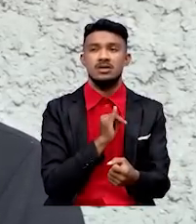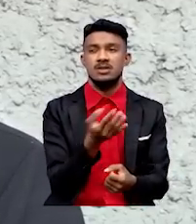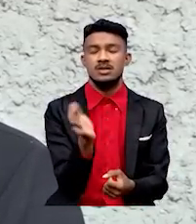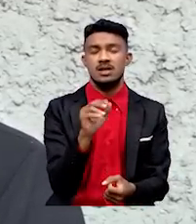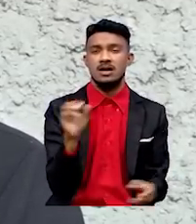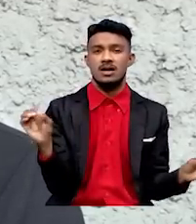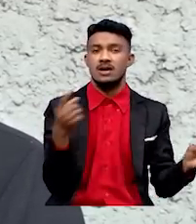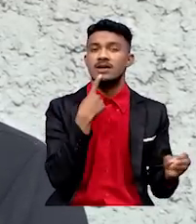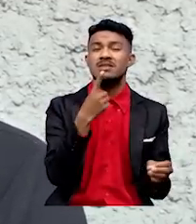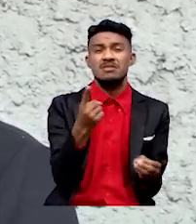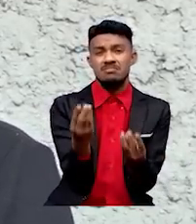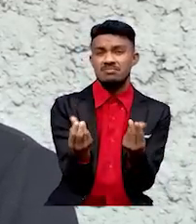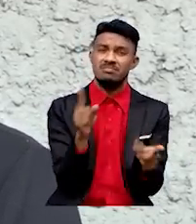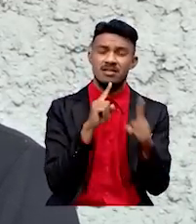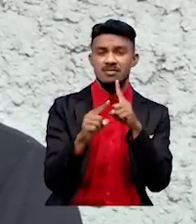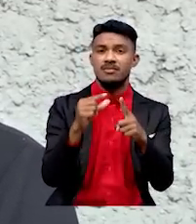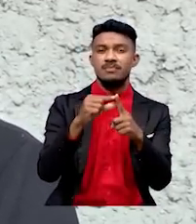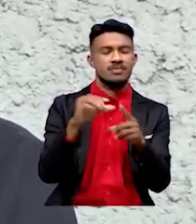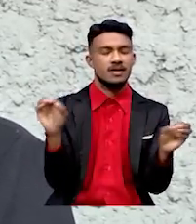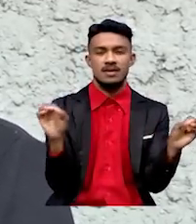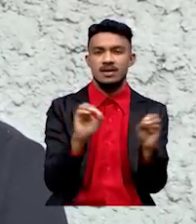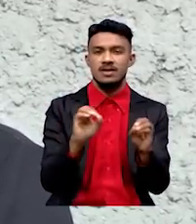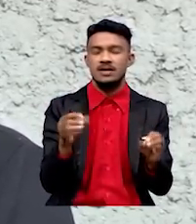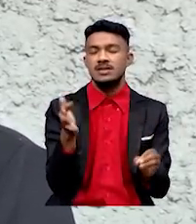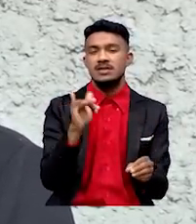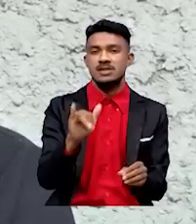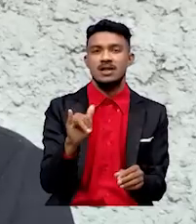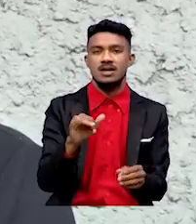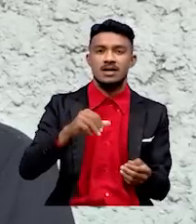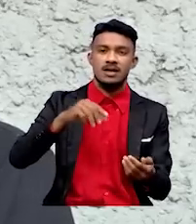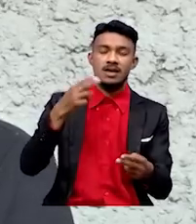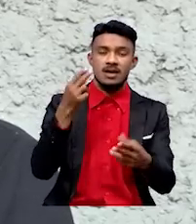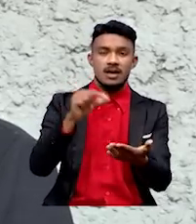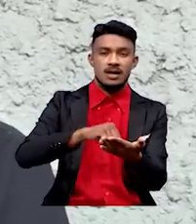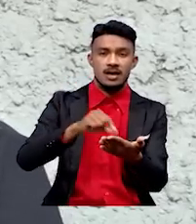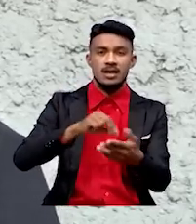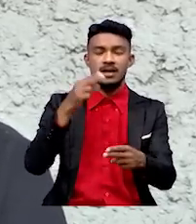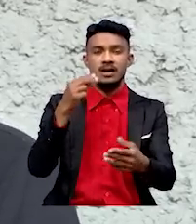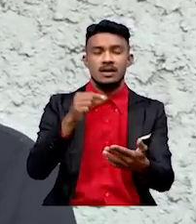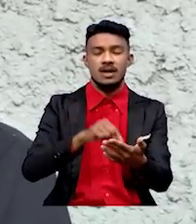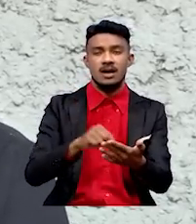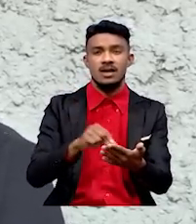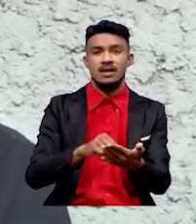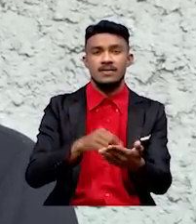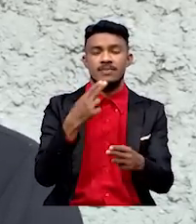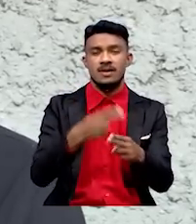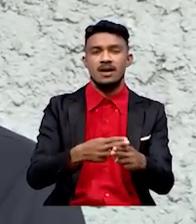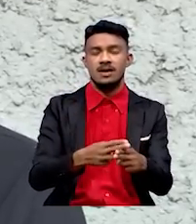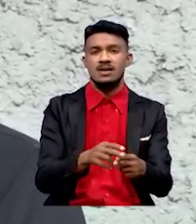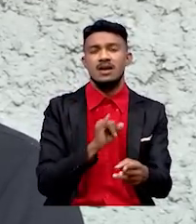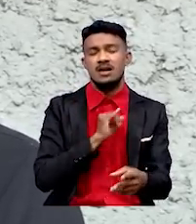mana Latihan betulnya tidak hal teratur. Sebab alista orang nanti, for vilitio nama apa simbol itu